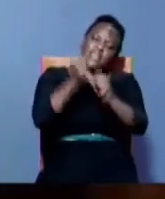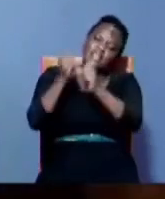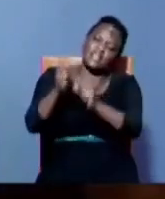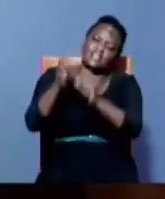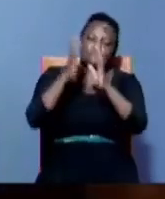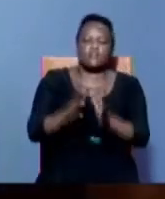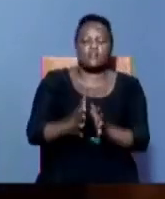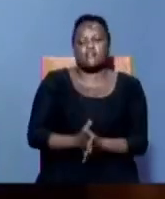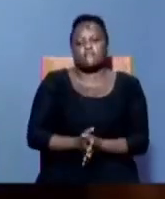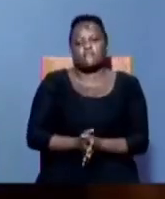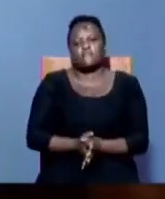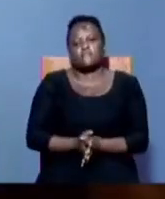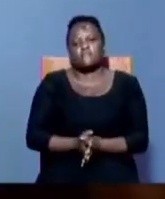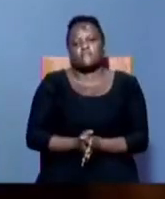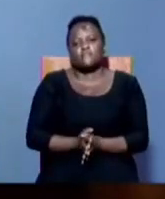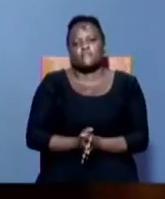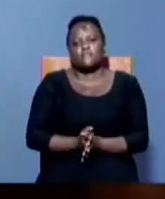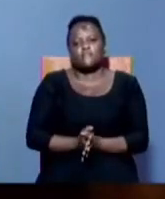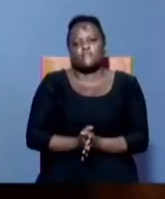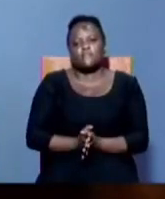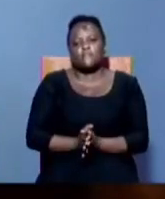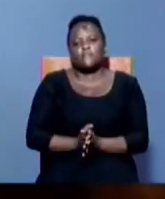imetekelezwa.